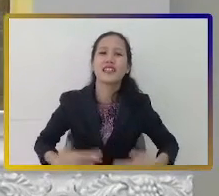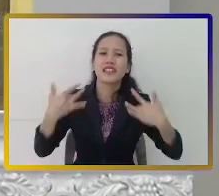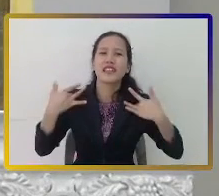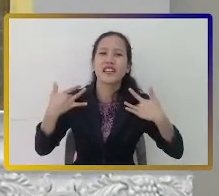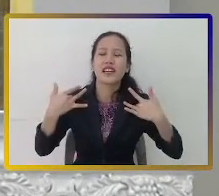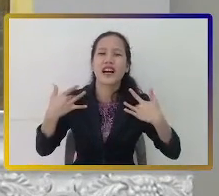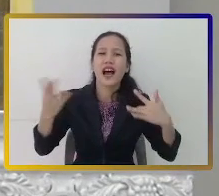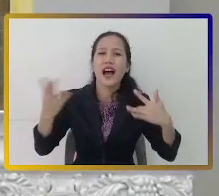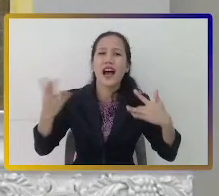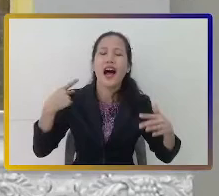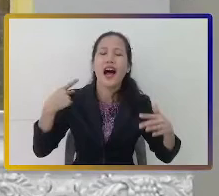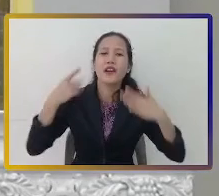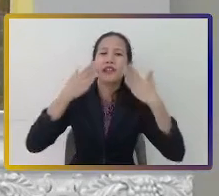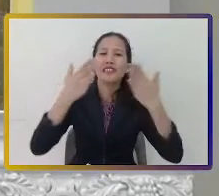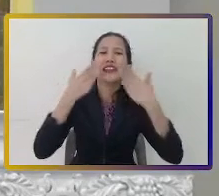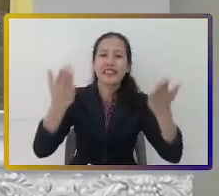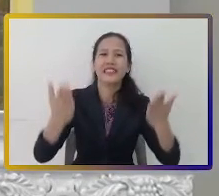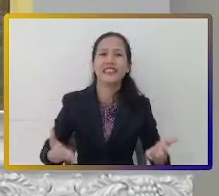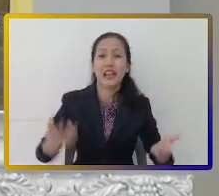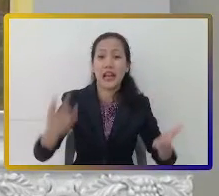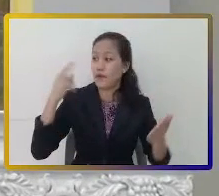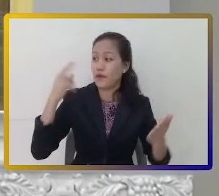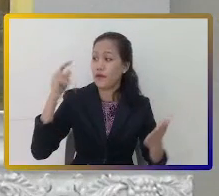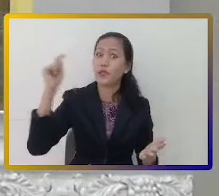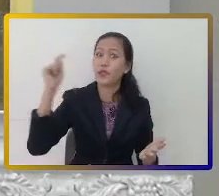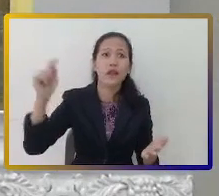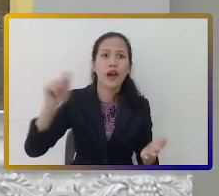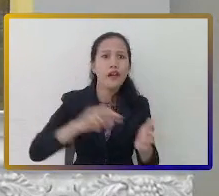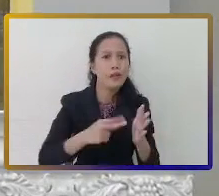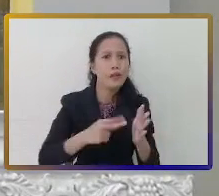May nagpapasalamat eh. May natulungan.